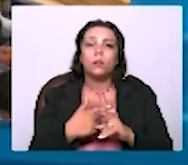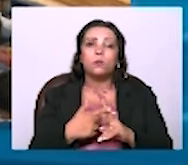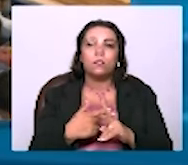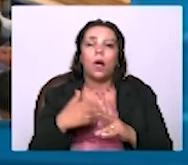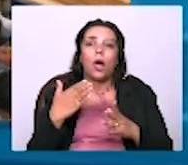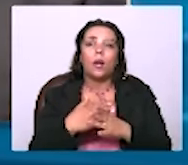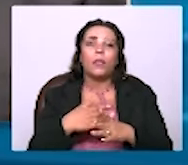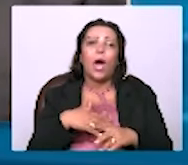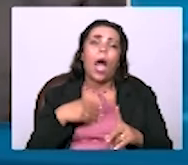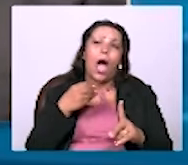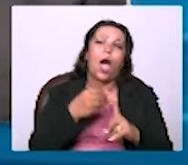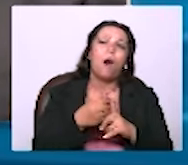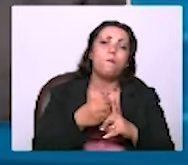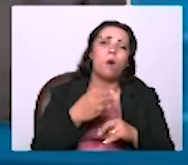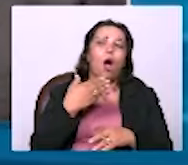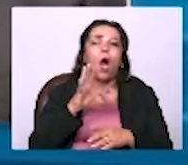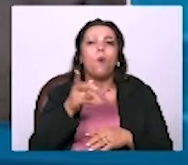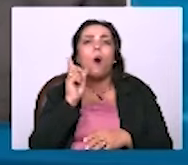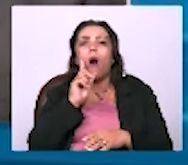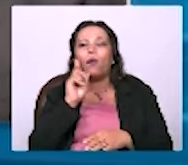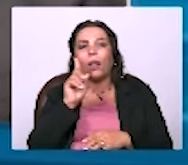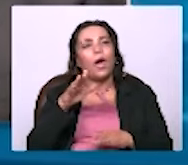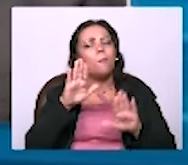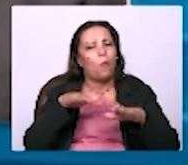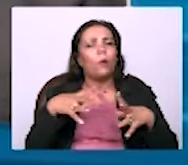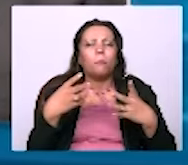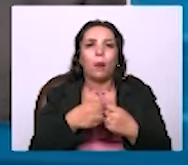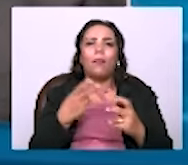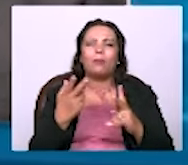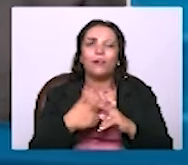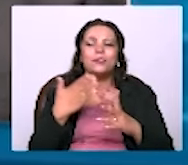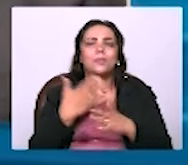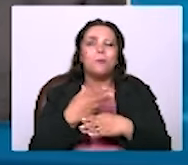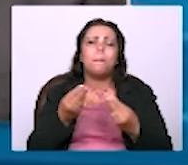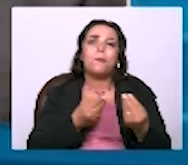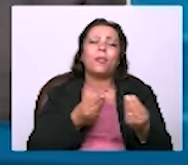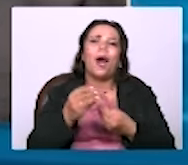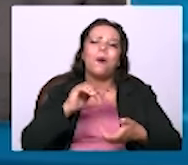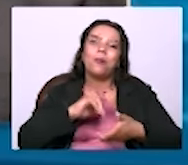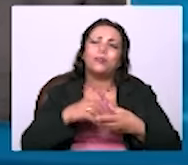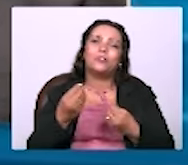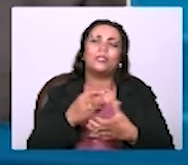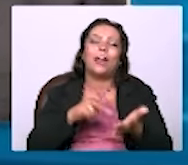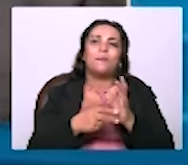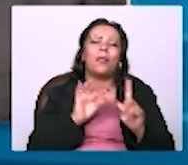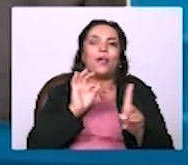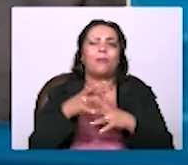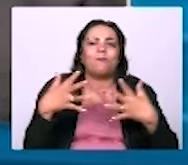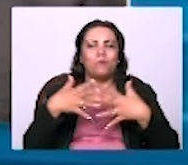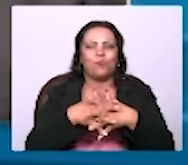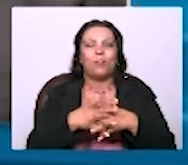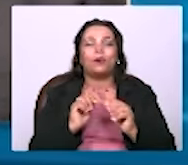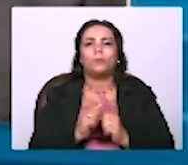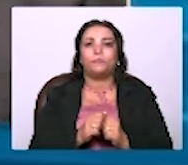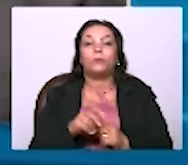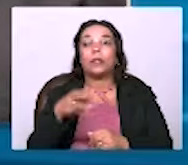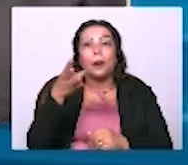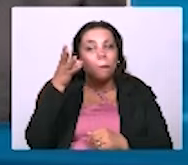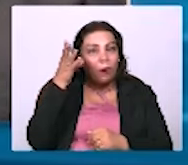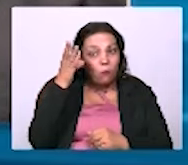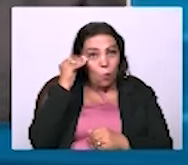عشان نحب ونكره احنا موجودين في وسط ناس حتى نتعاون من اجل تحقيق هدف مشترك وده طبعا